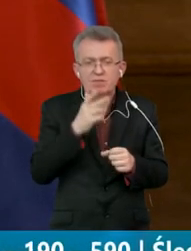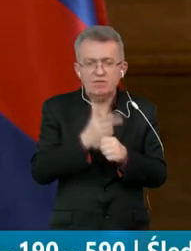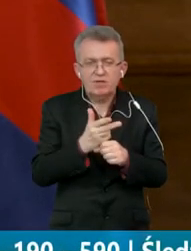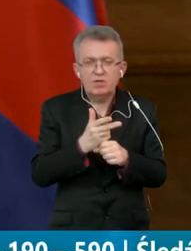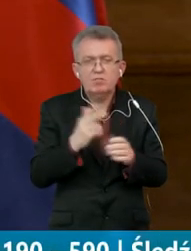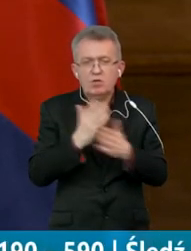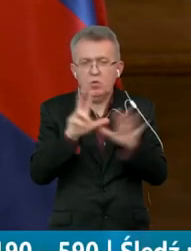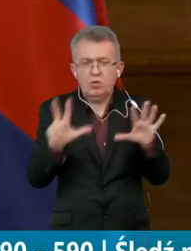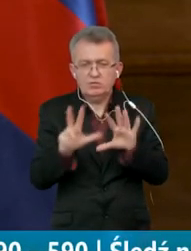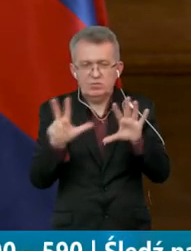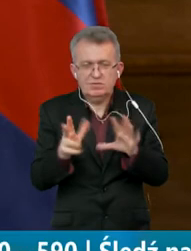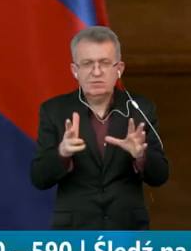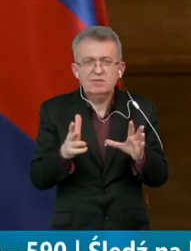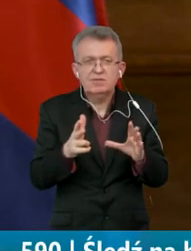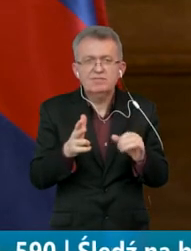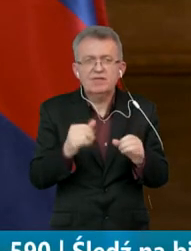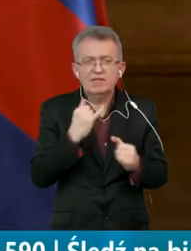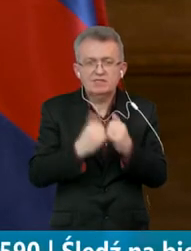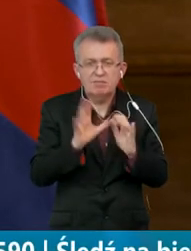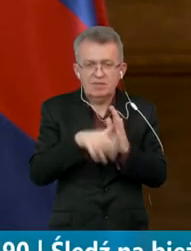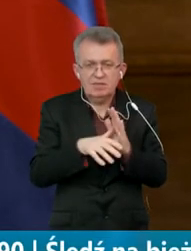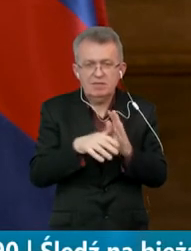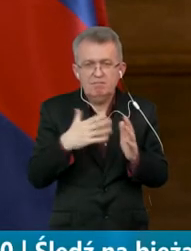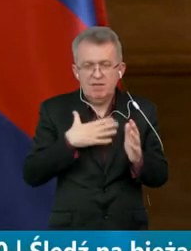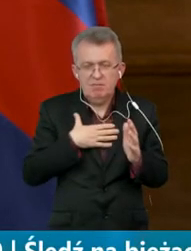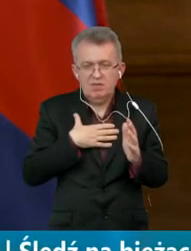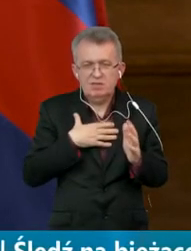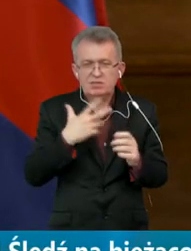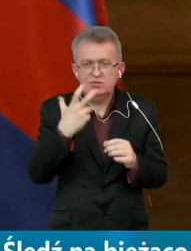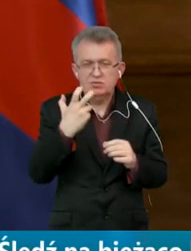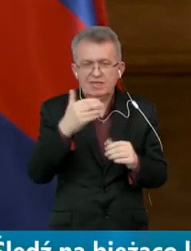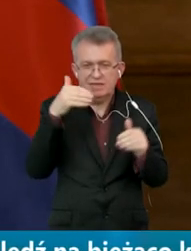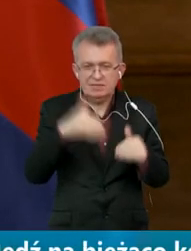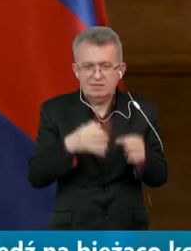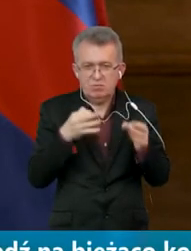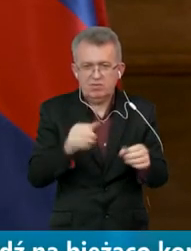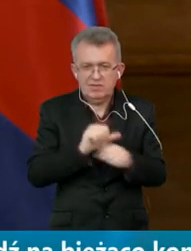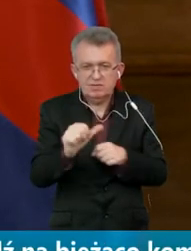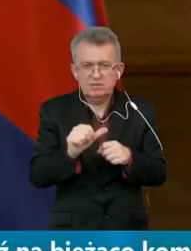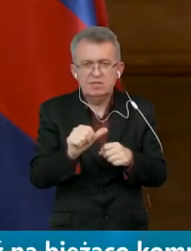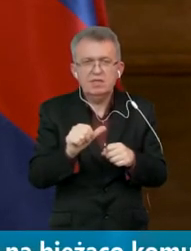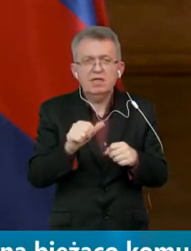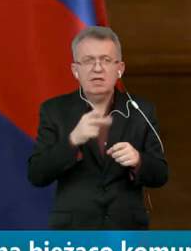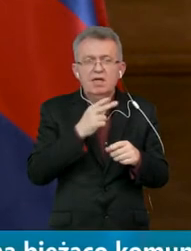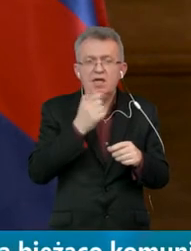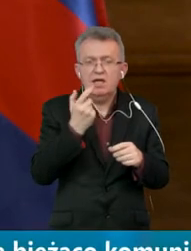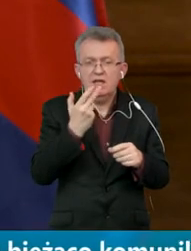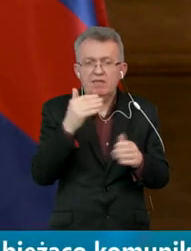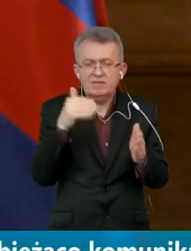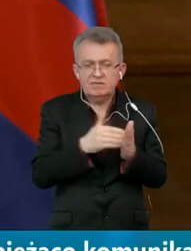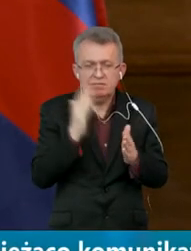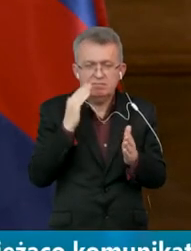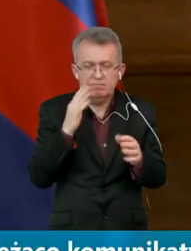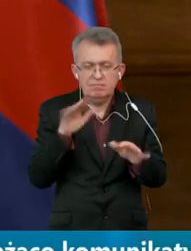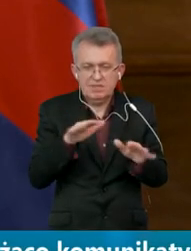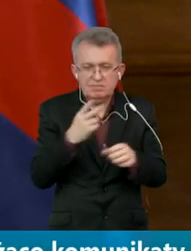8 godzin, otóż jeżeli w mieście Szczecinie mamy grubo ponad 300 tysięcy samochodów i parę tysięcy miejsc w strefie płatnego